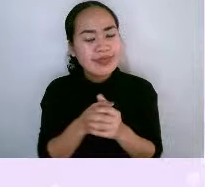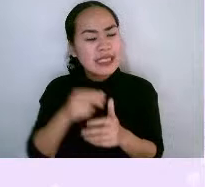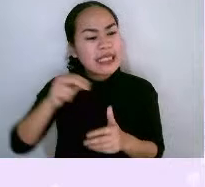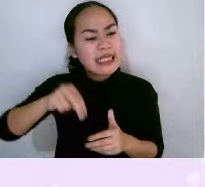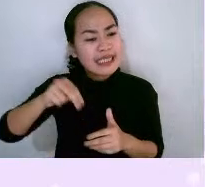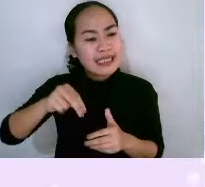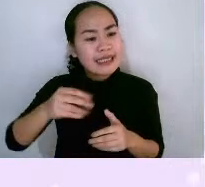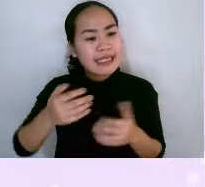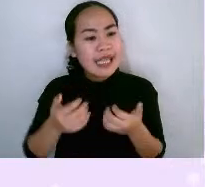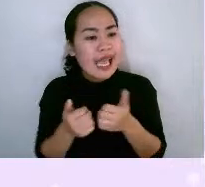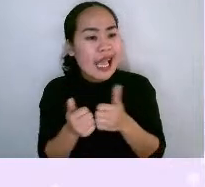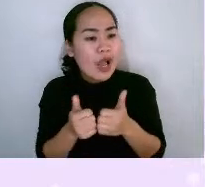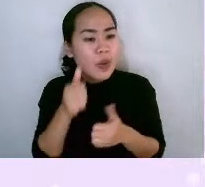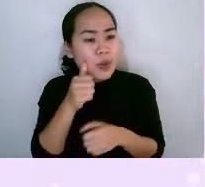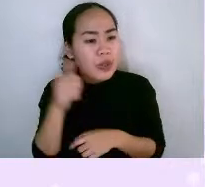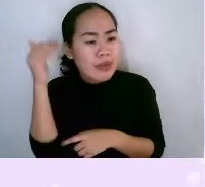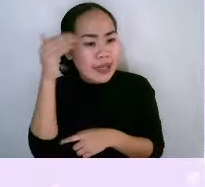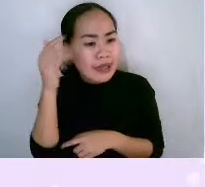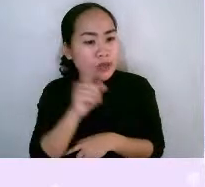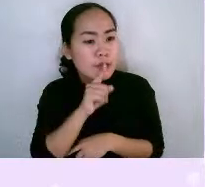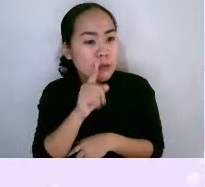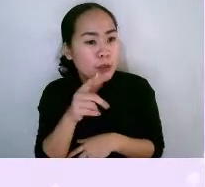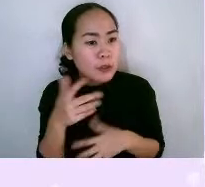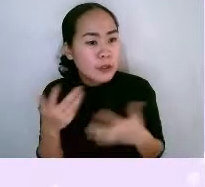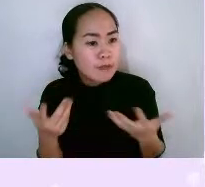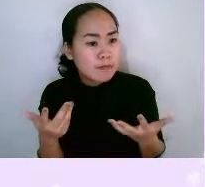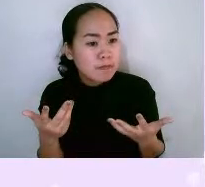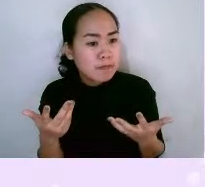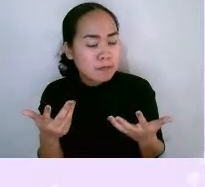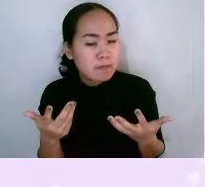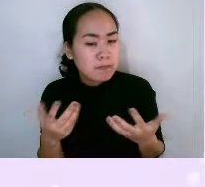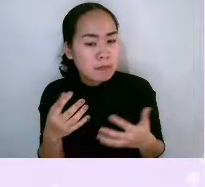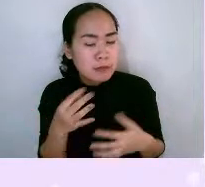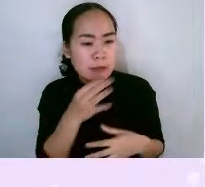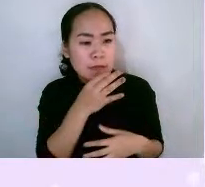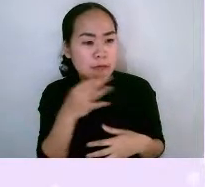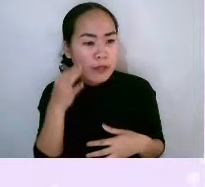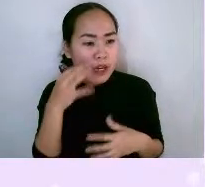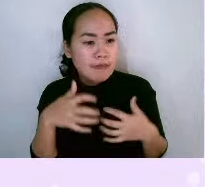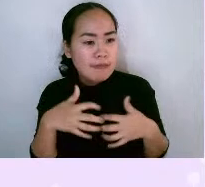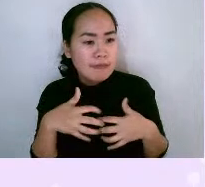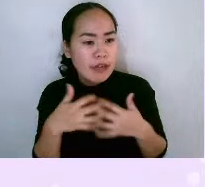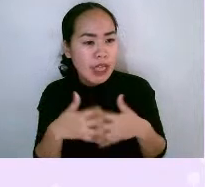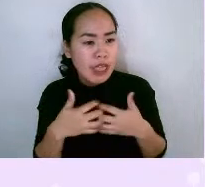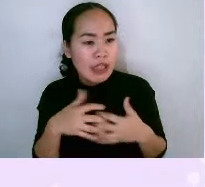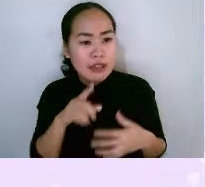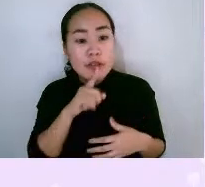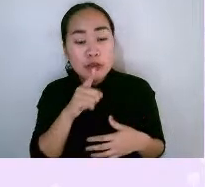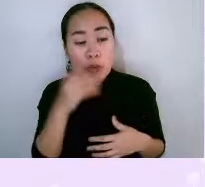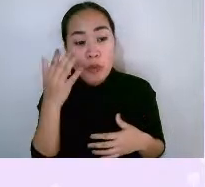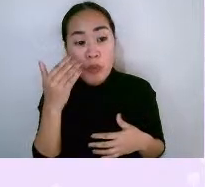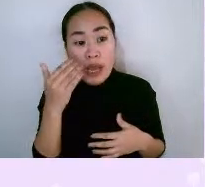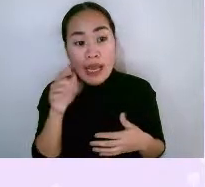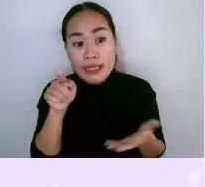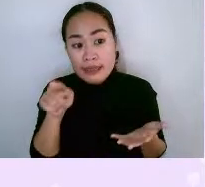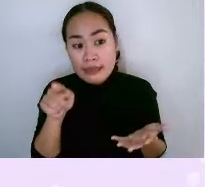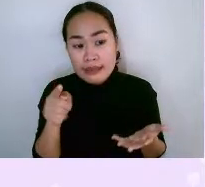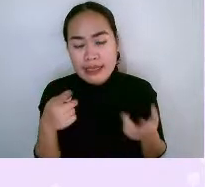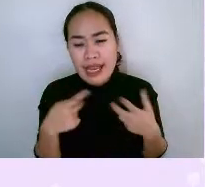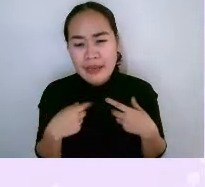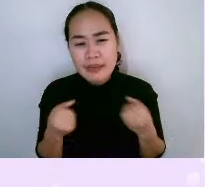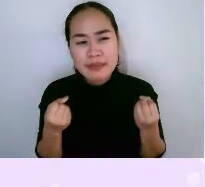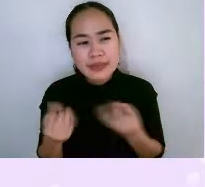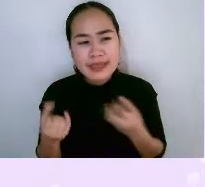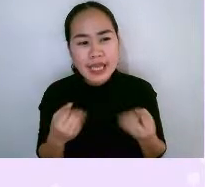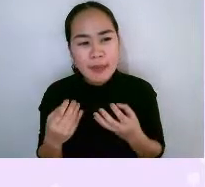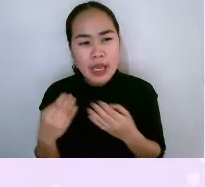pangangailangan ng kababaihan ay yung farm machineries. Kasi sinasabi nga natin yung multiple burden